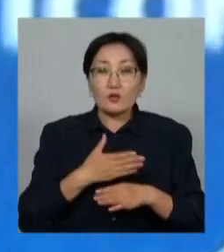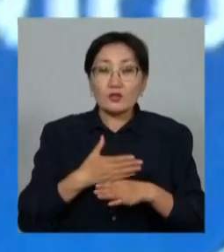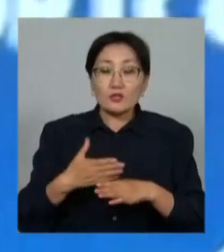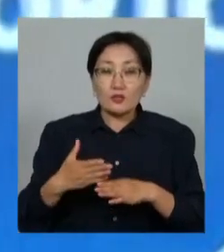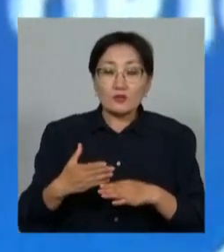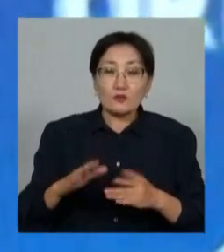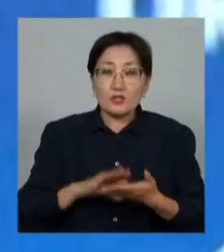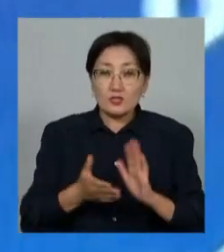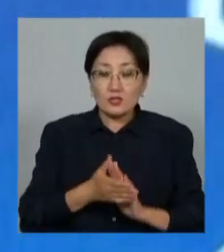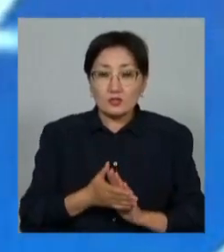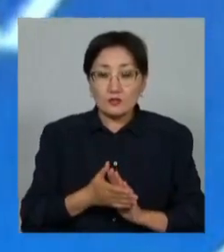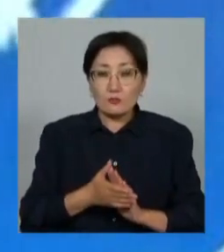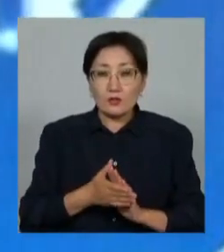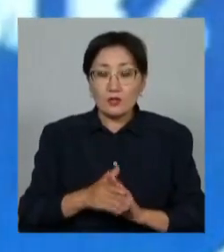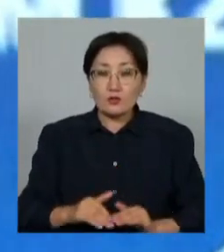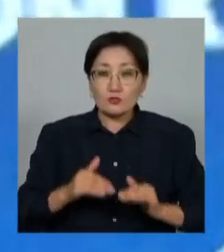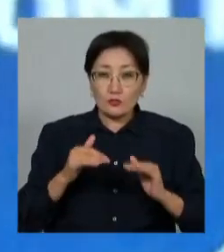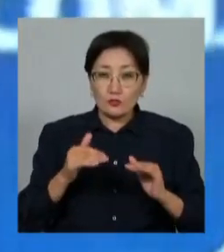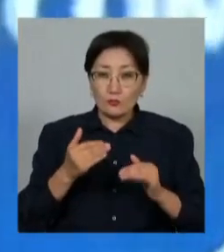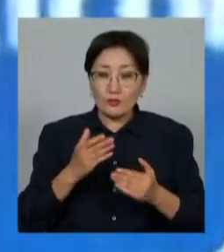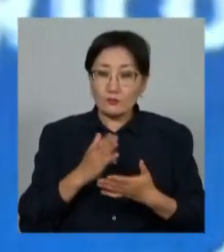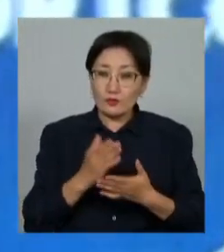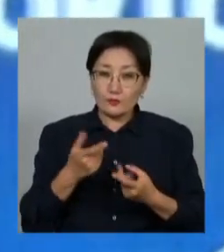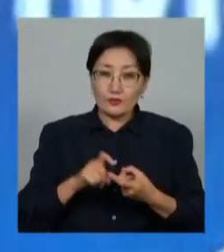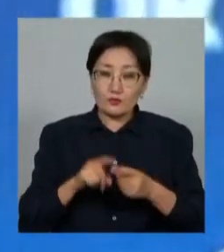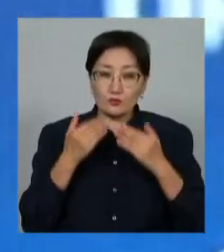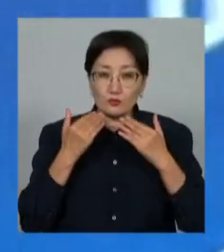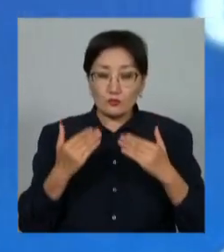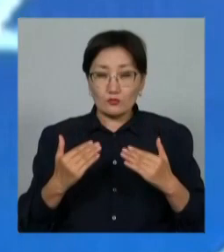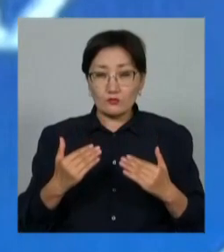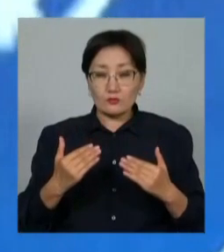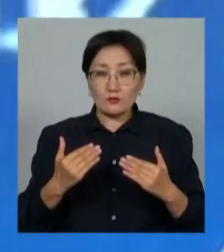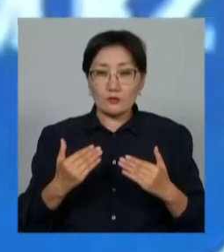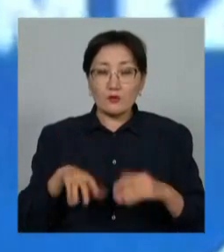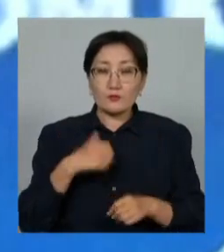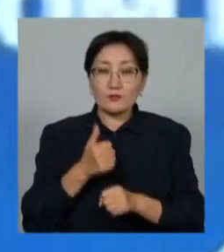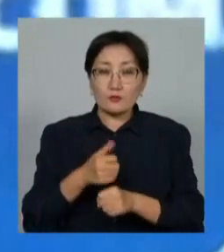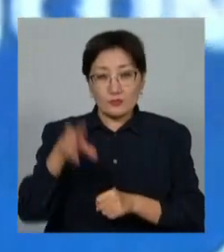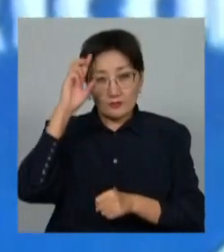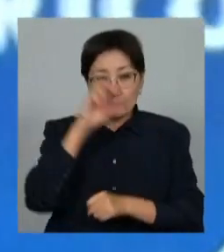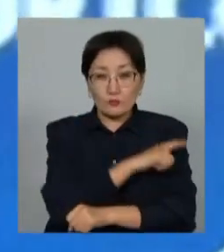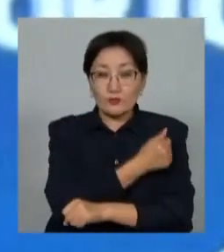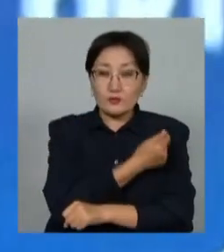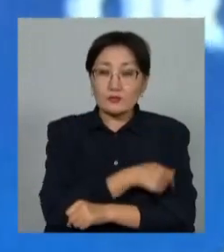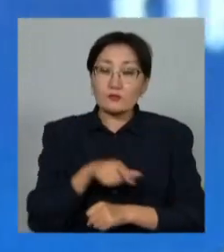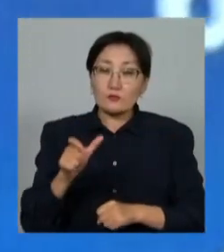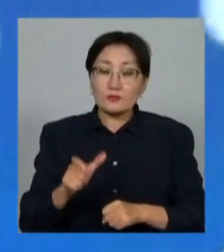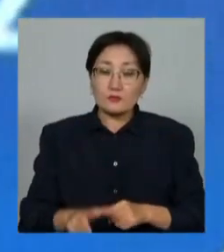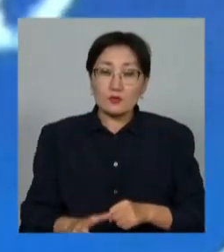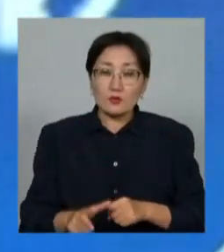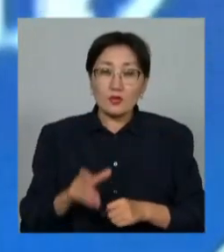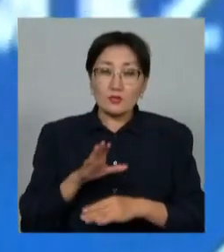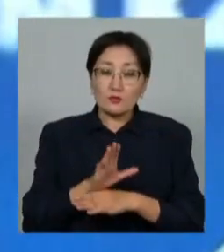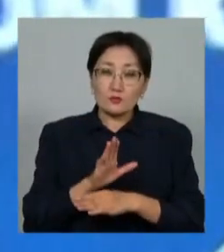жағдайларының жоғары болуына байланысты, соңғы бас мемлекеттік санитариялық